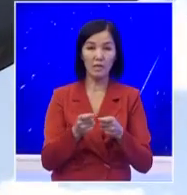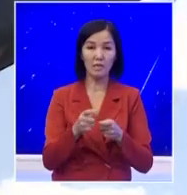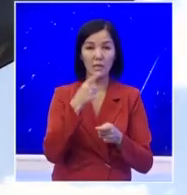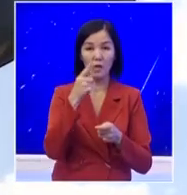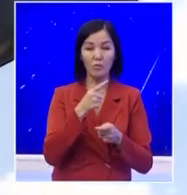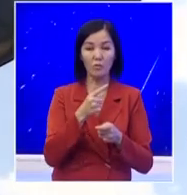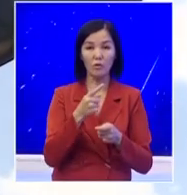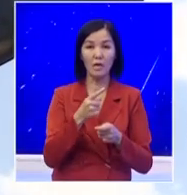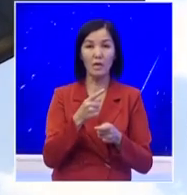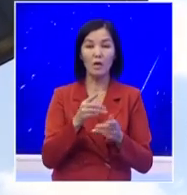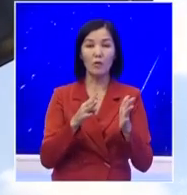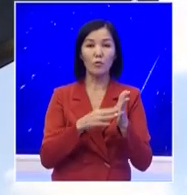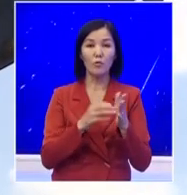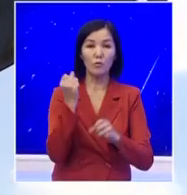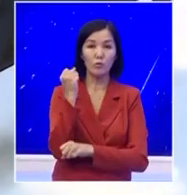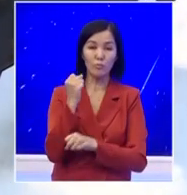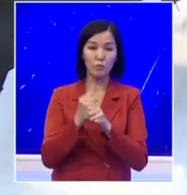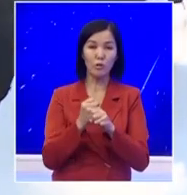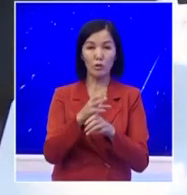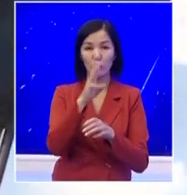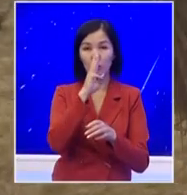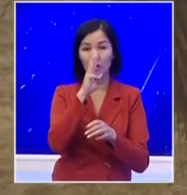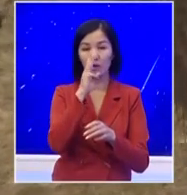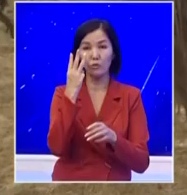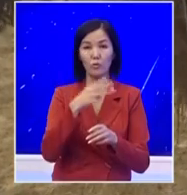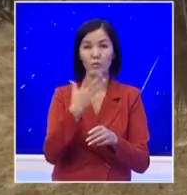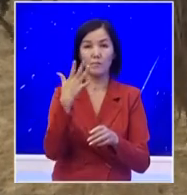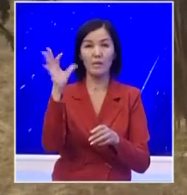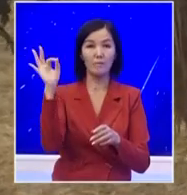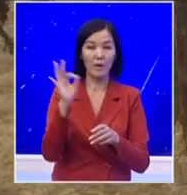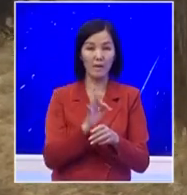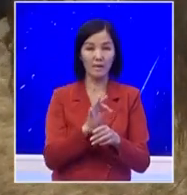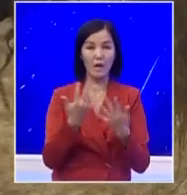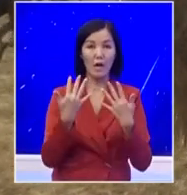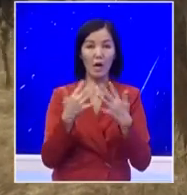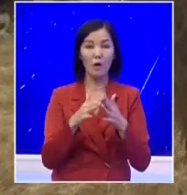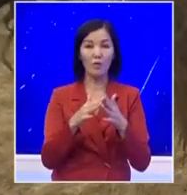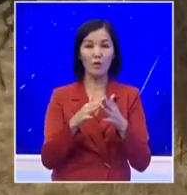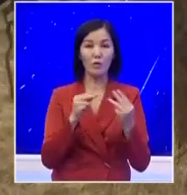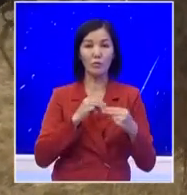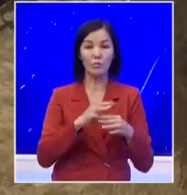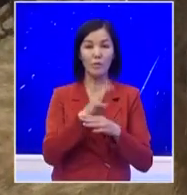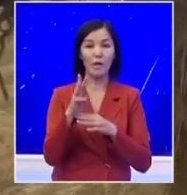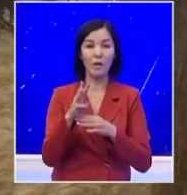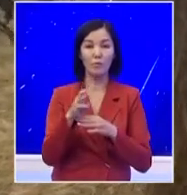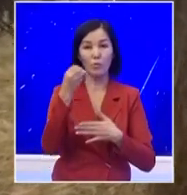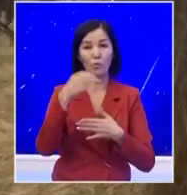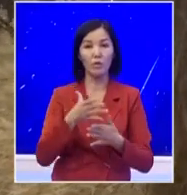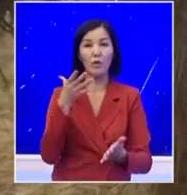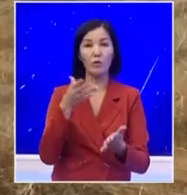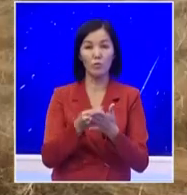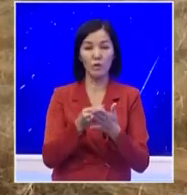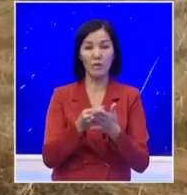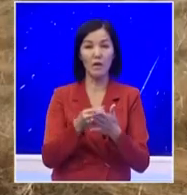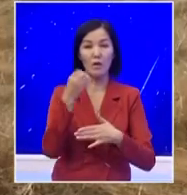қол астында істейтін 9 жұмысшының жалақысының 35%-ын аудандық жұмыспен қамту орталығы төлеп отыр. Сондай-ақ, осы